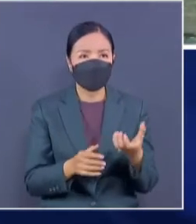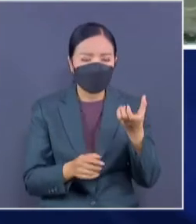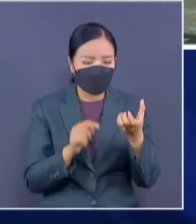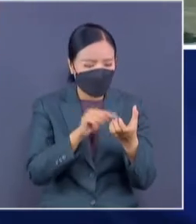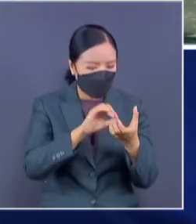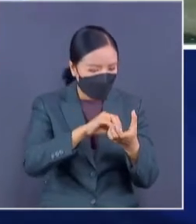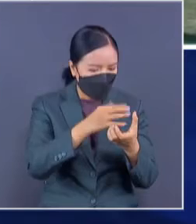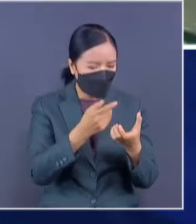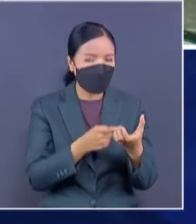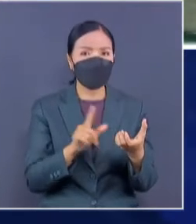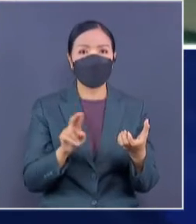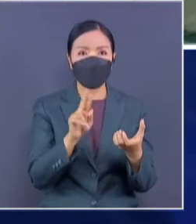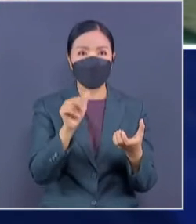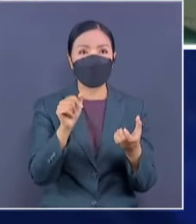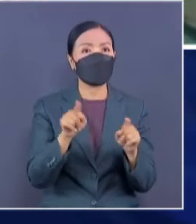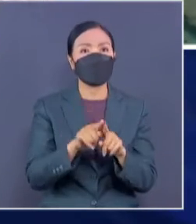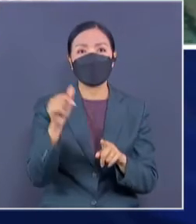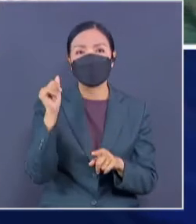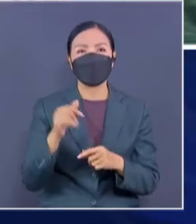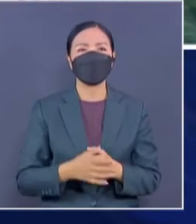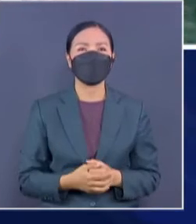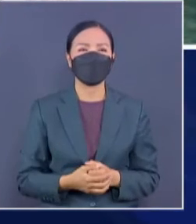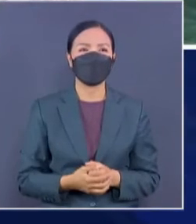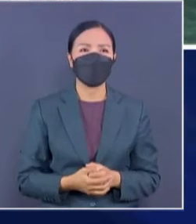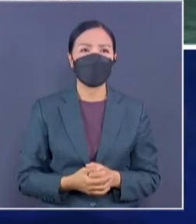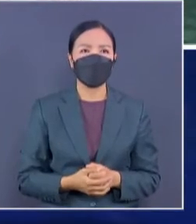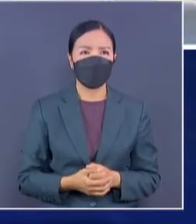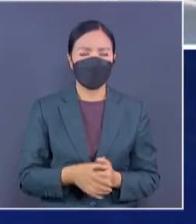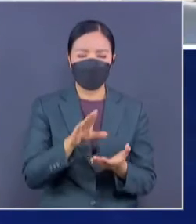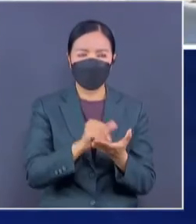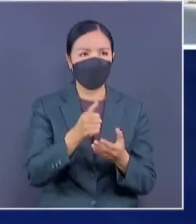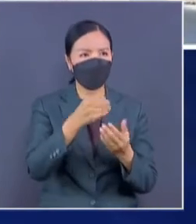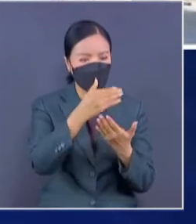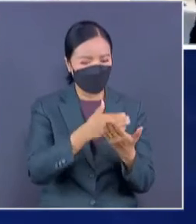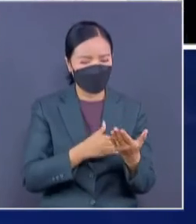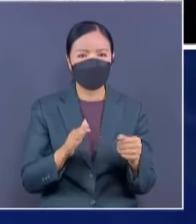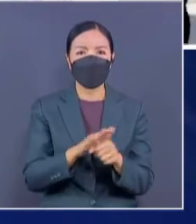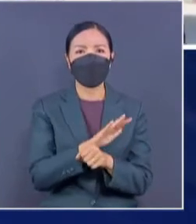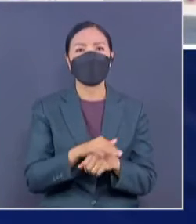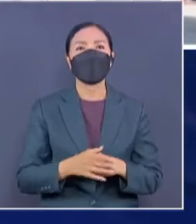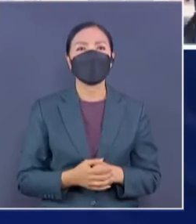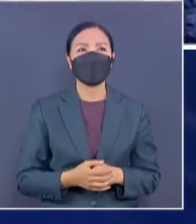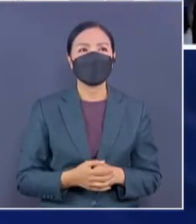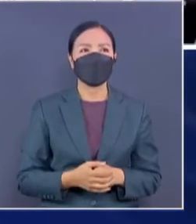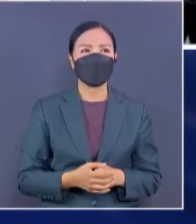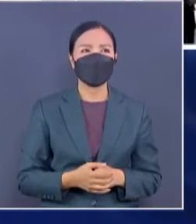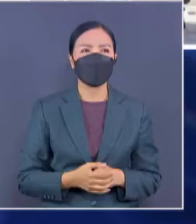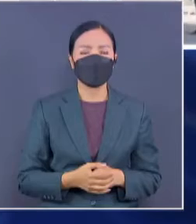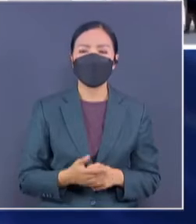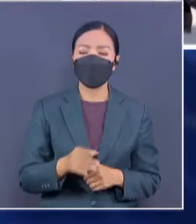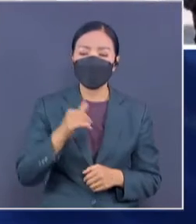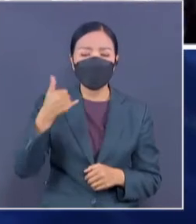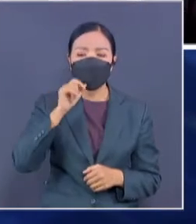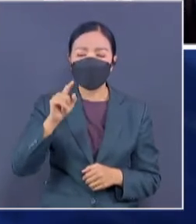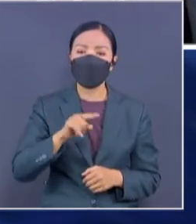แล้วเนี่ยใช้งานได้ตามปกติครับกู้ข้อมูลกลับมาได้ครบทั้งหมดพอติดต่อขอรับผิดชอบเรื่องค่าใช้จ่